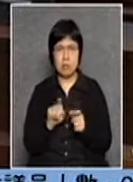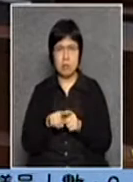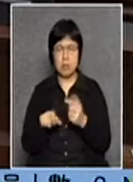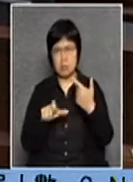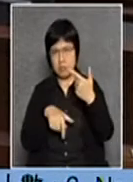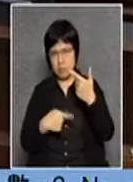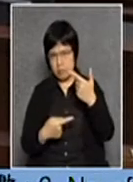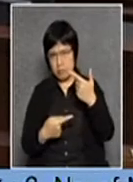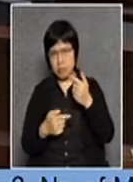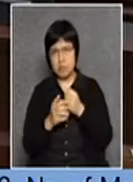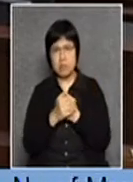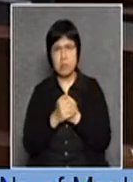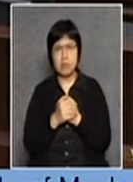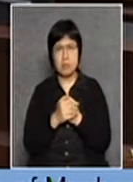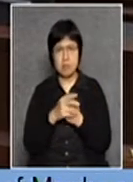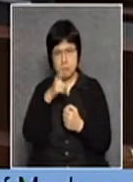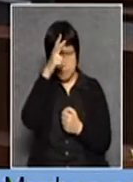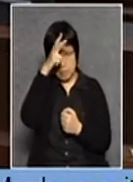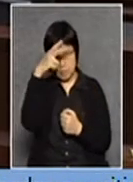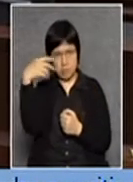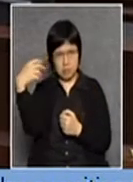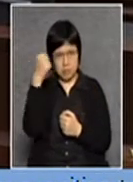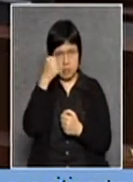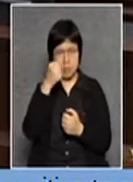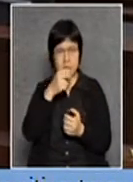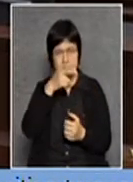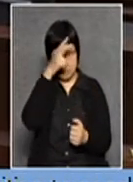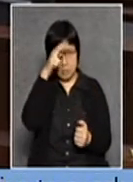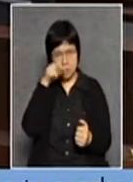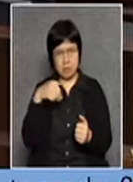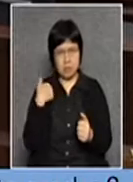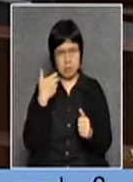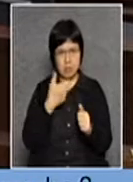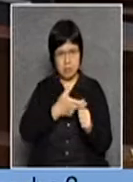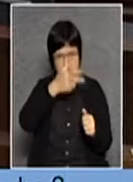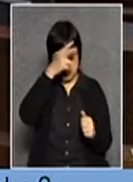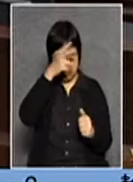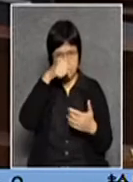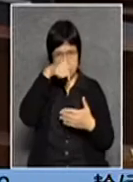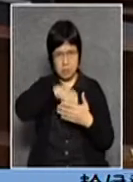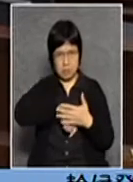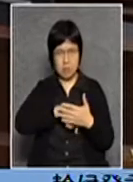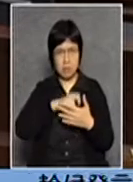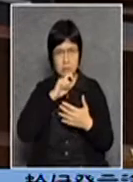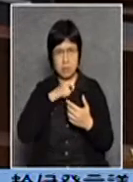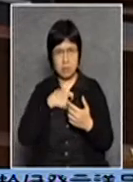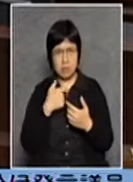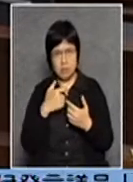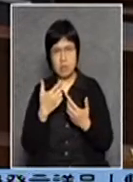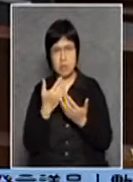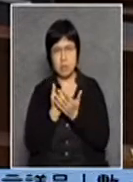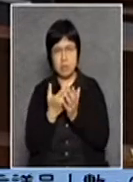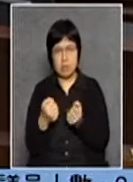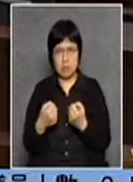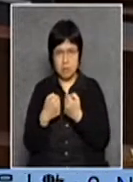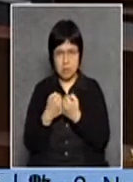日將這個行政長官處理政治委任官員涉及潛在利益衝突和接受利益及